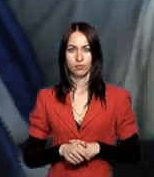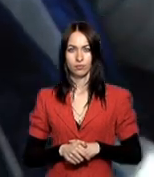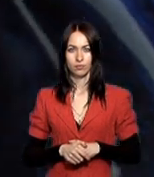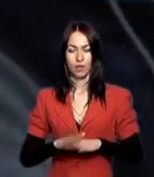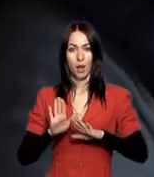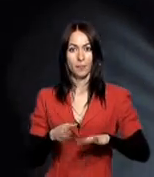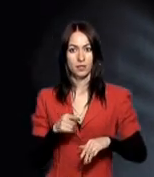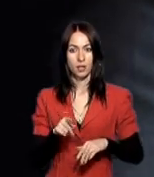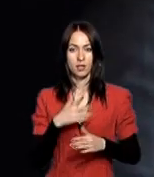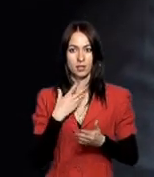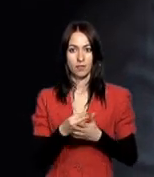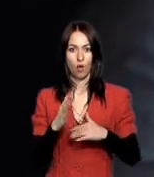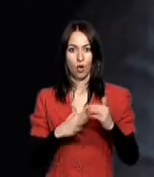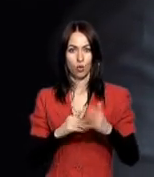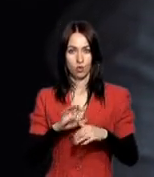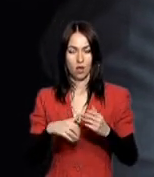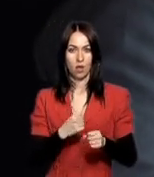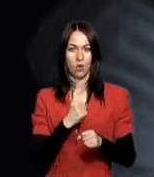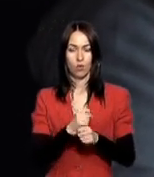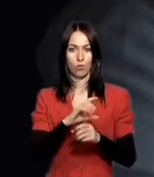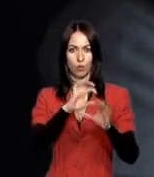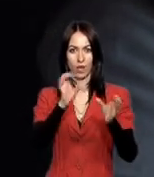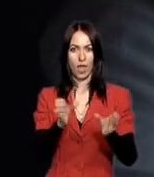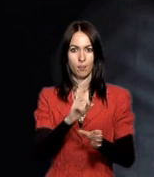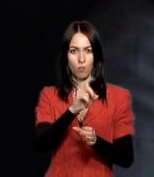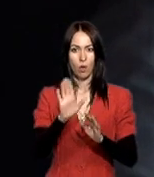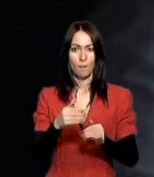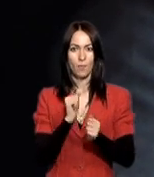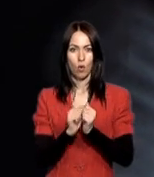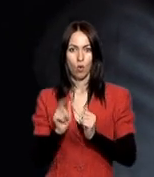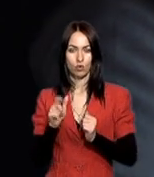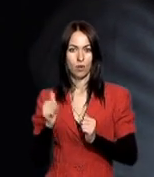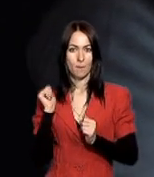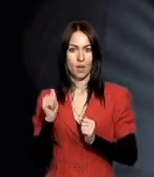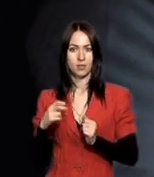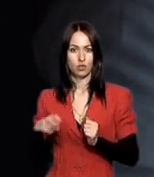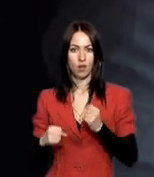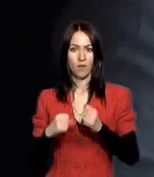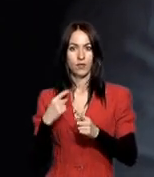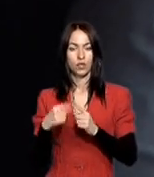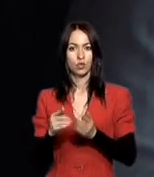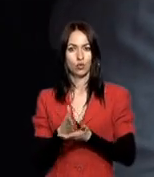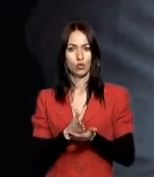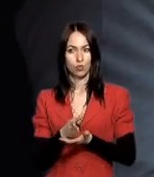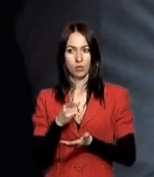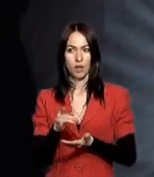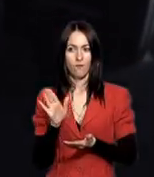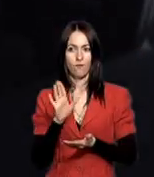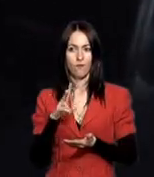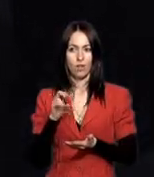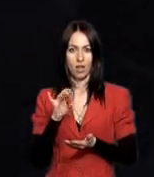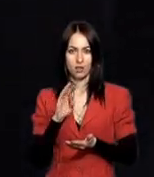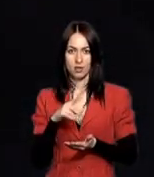Після того, як свої руки обробляю, обробляю кермо після кожного пасажира. Водій іншої служби таксі Владислав каже,